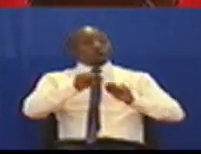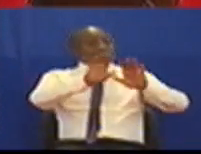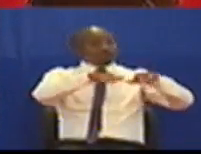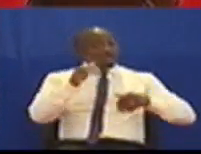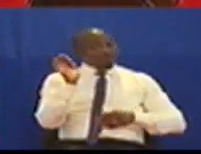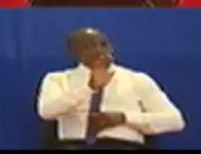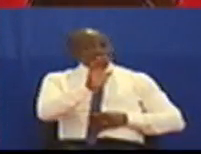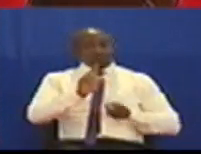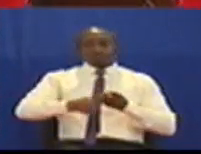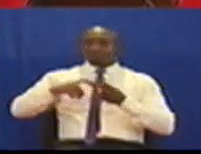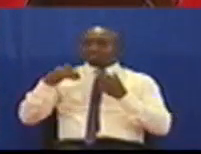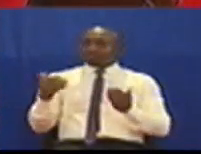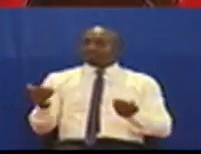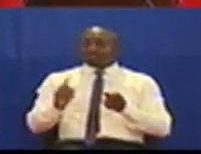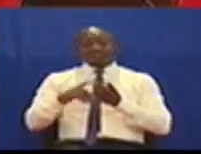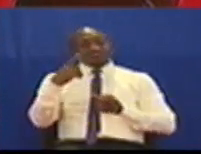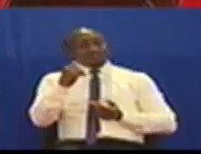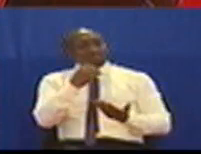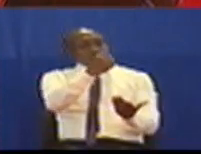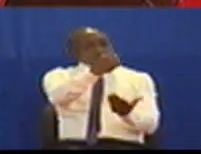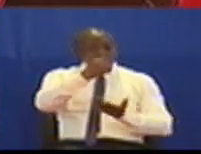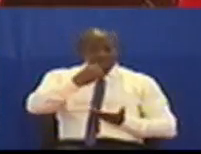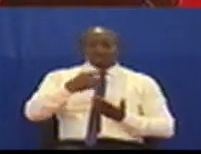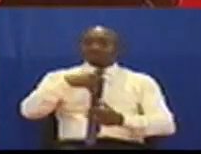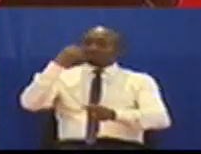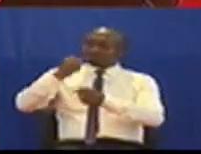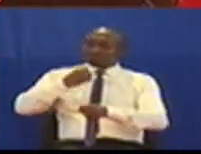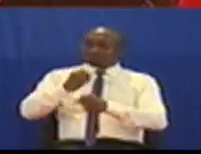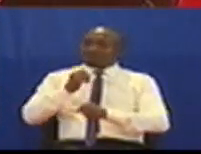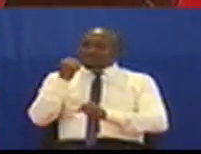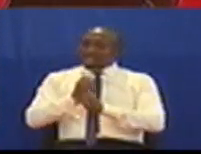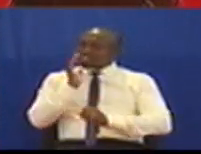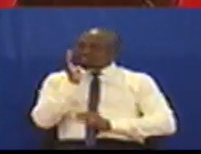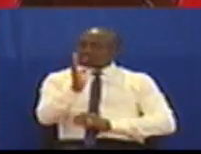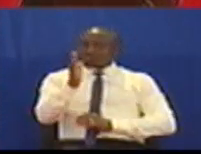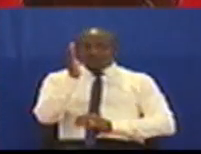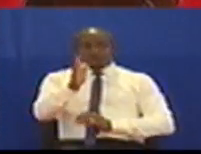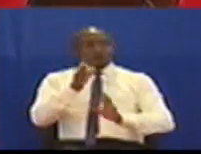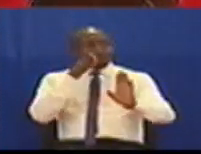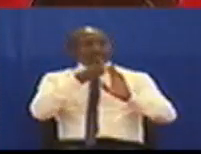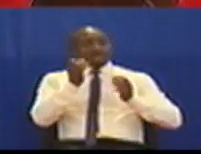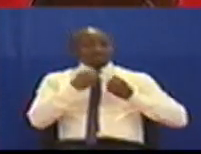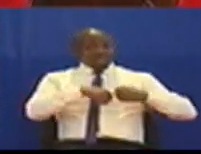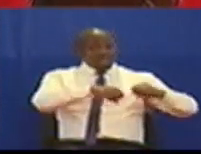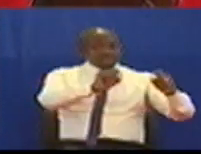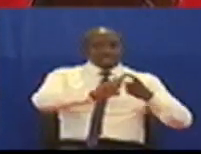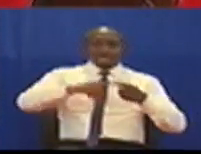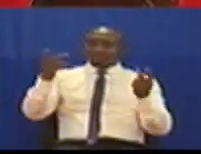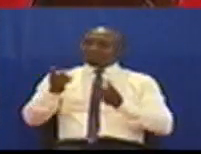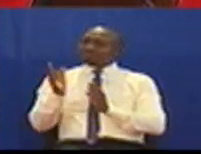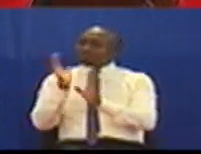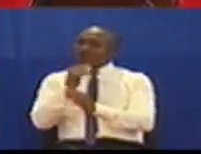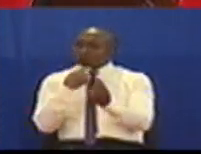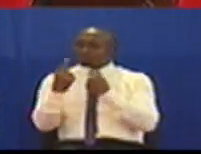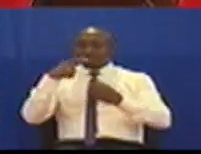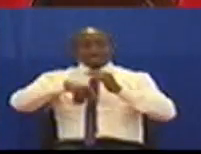kanda ya kusini pale. Zile fedha zimefanya kazi ile ambayo Mheshimiwa Jafo alikusudia iweze kufanya. Lakini niliwahi kuzungumza ndani ya